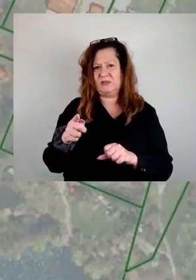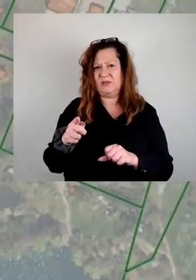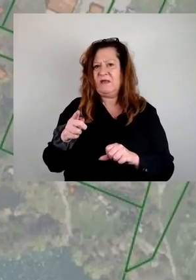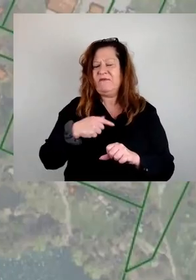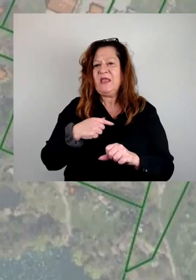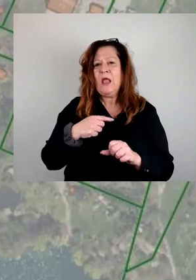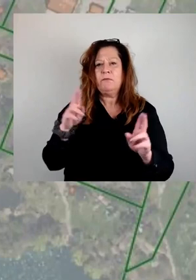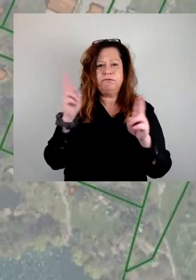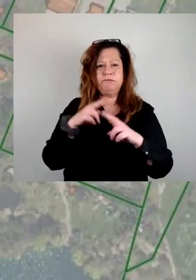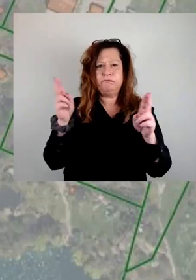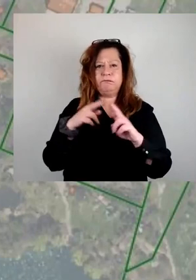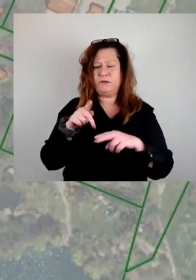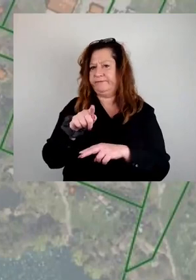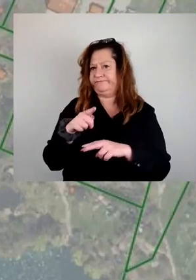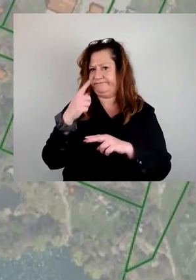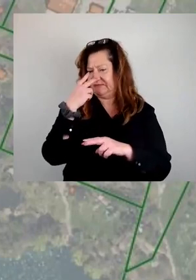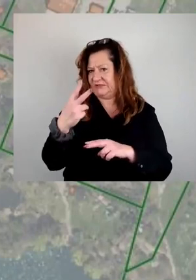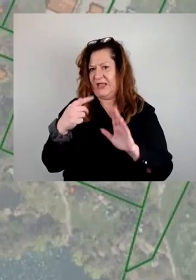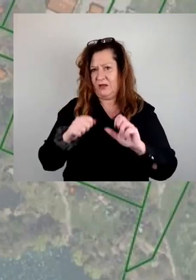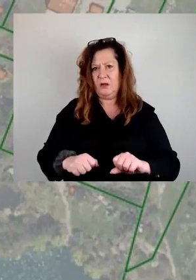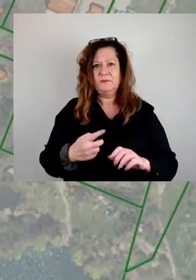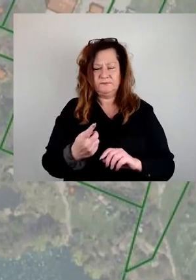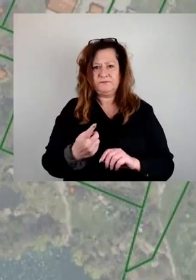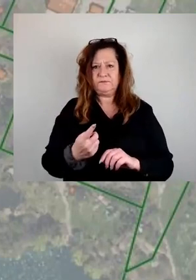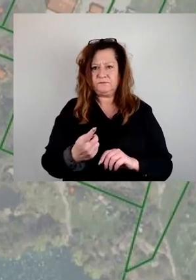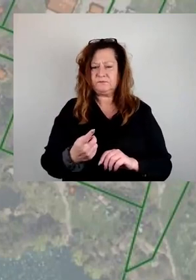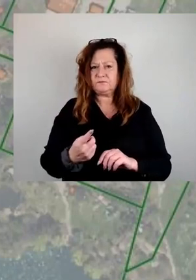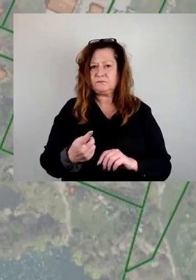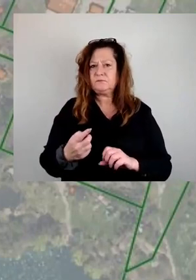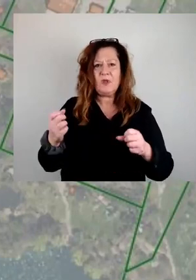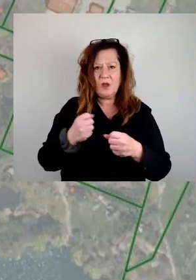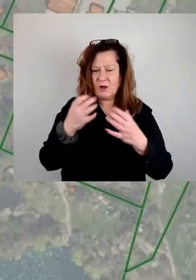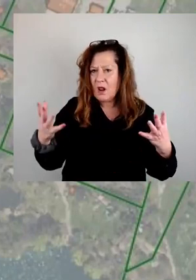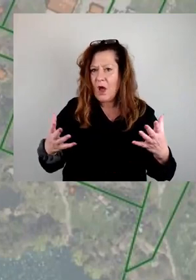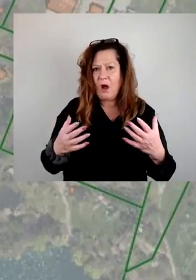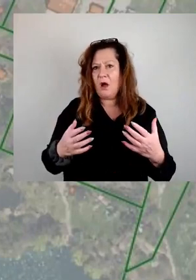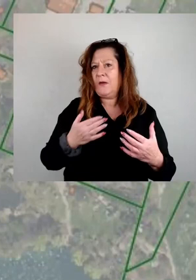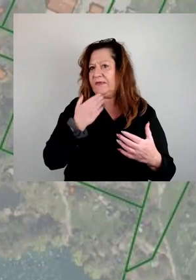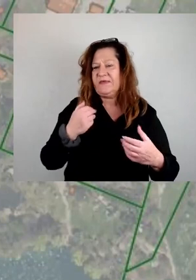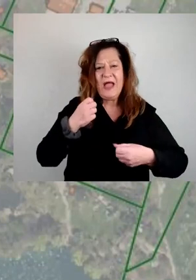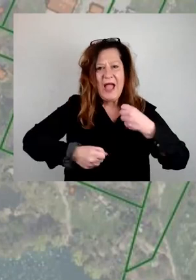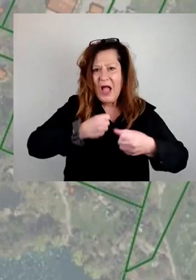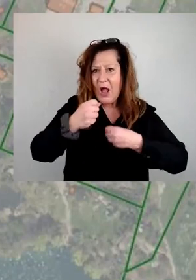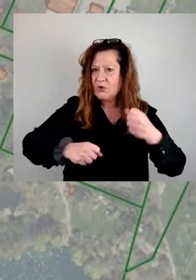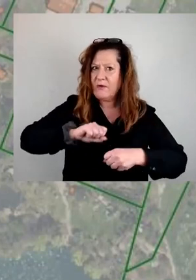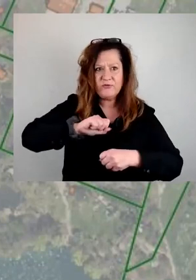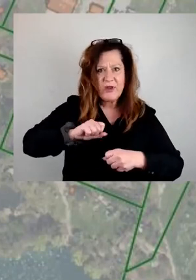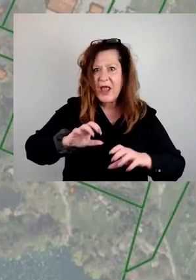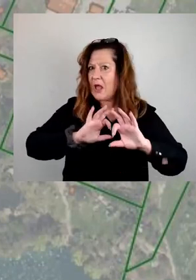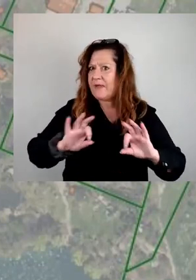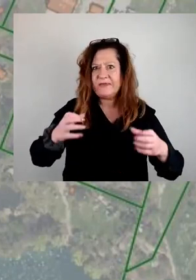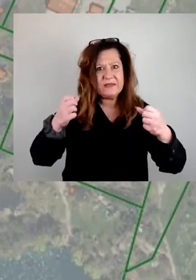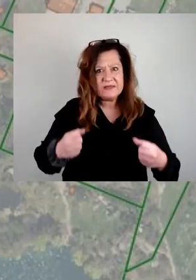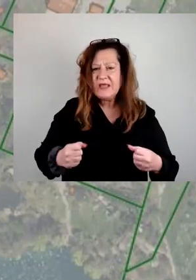den sinnvollen Zusammenhang. Natürlich ist es kein Automatismus, dass das jetzt schneller geht und besser geht und sicherer geht mit der Badestelle. Das